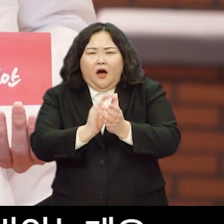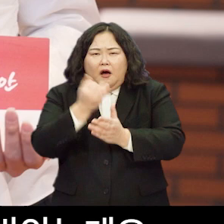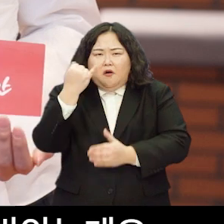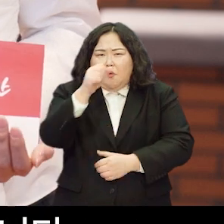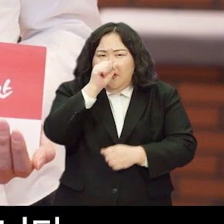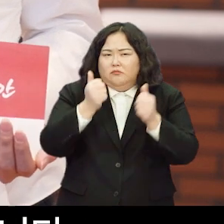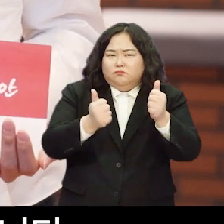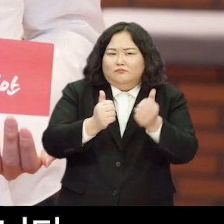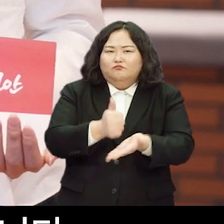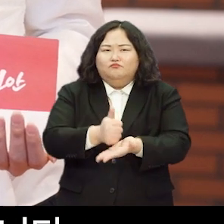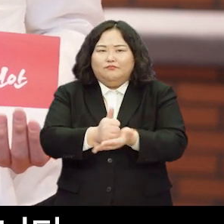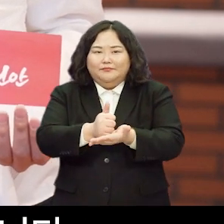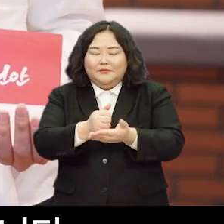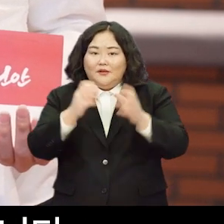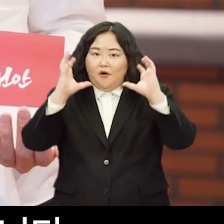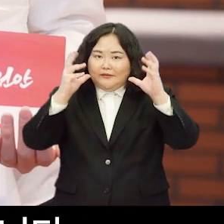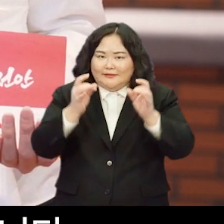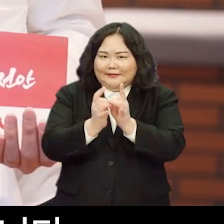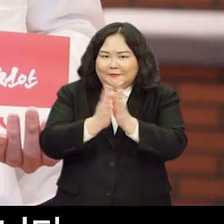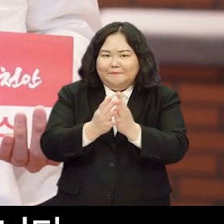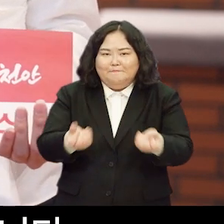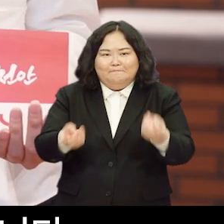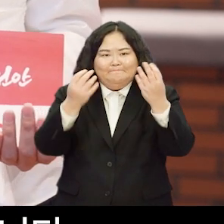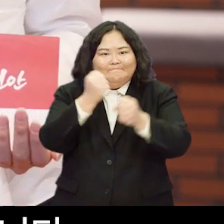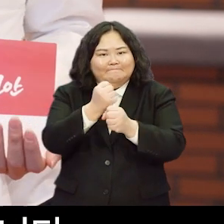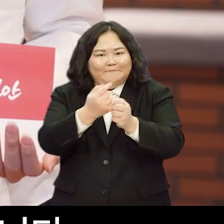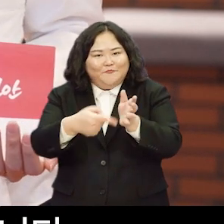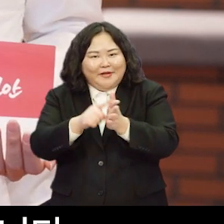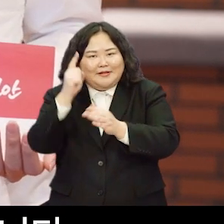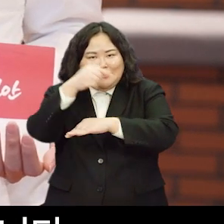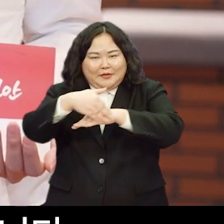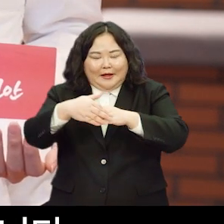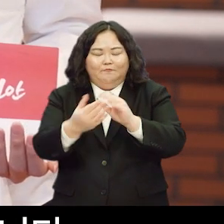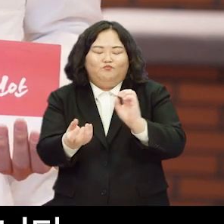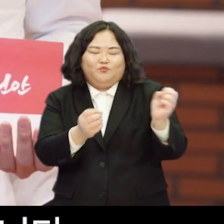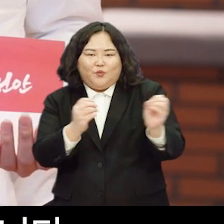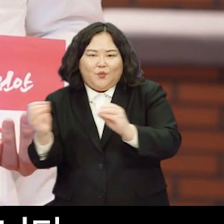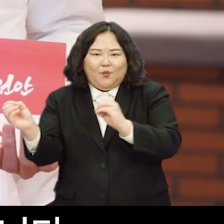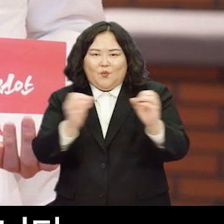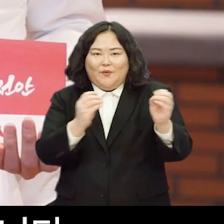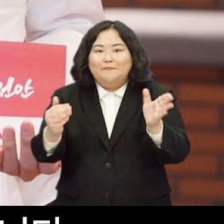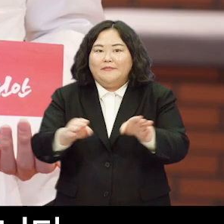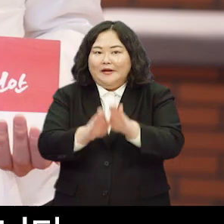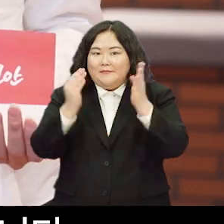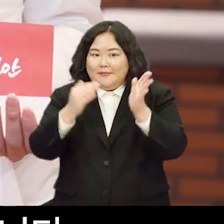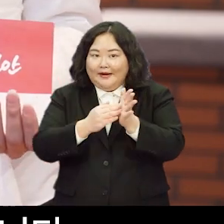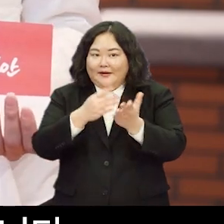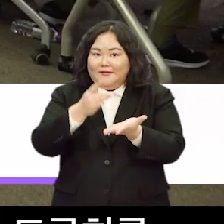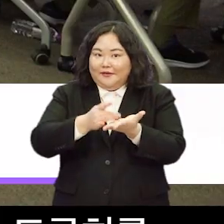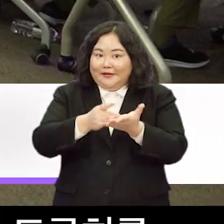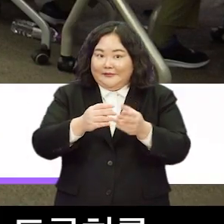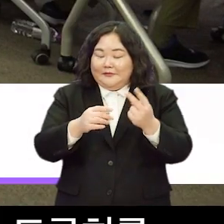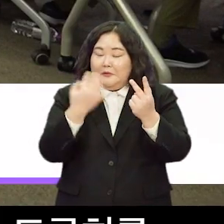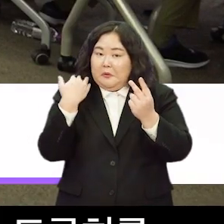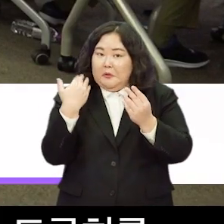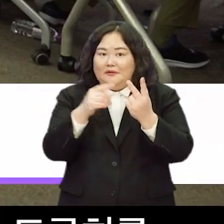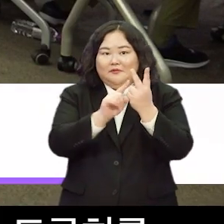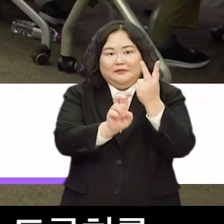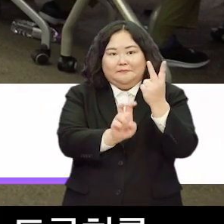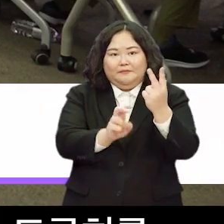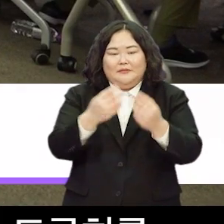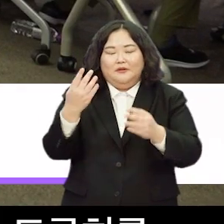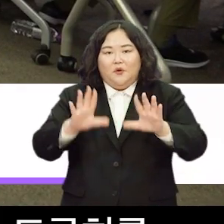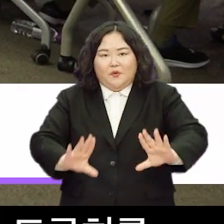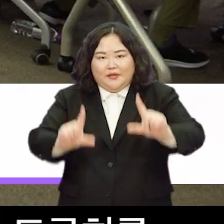받았는데요. 올해도 어린이가 직접 만드는 행사를 위해 어린이 기획단 토론회를 개최했습니다. 천안시는 지난